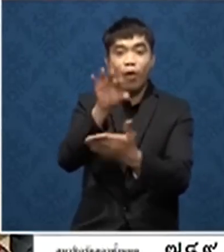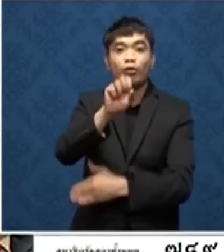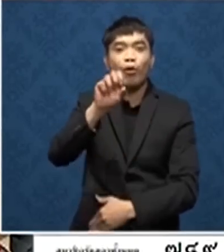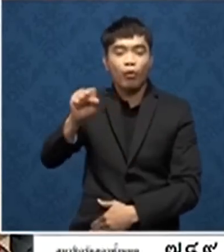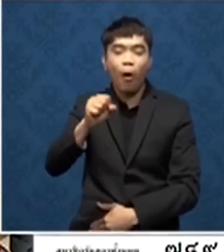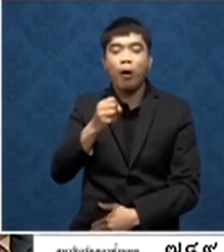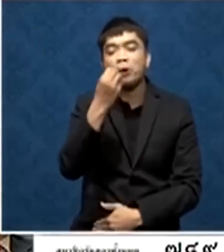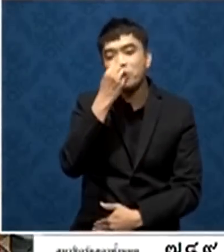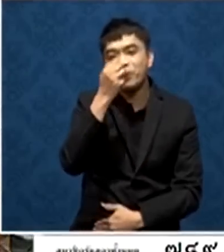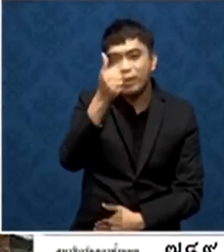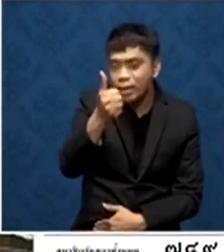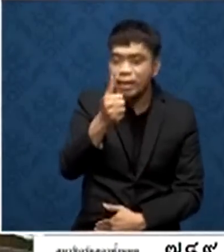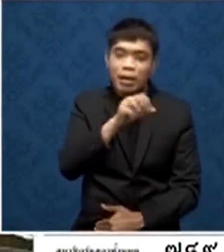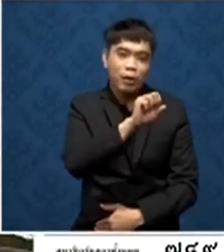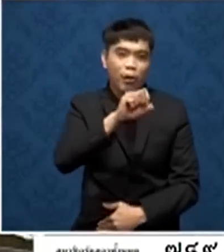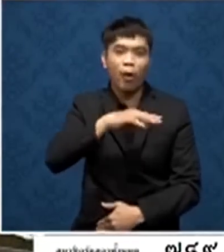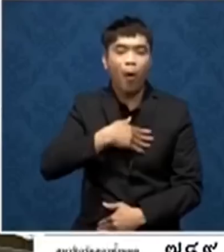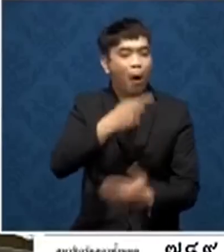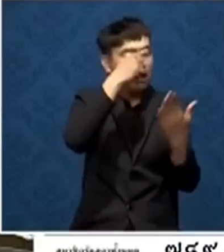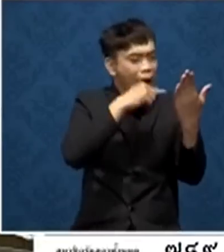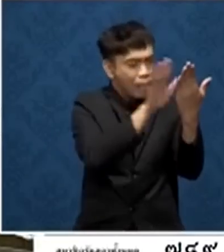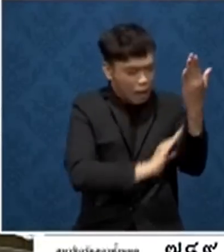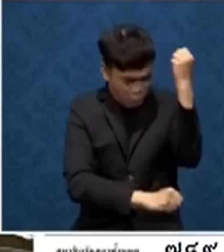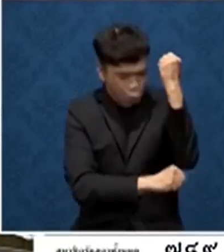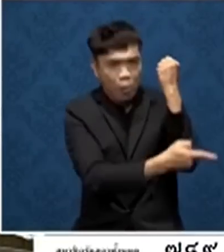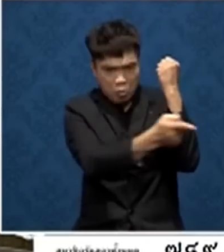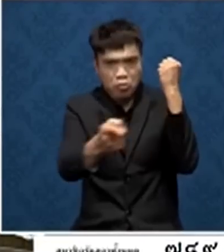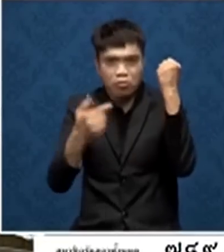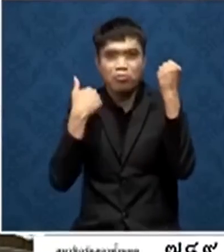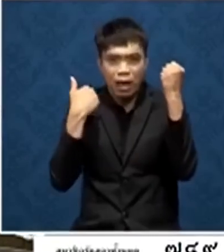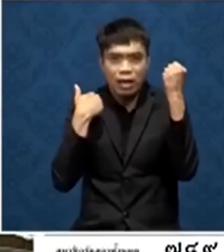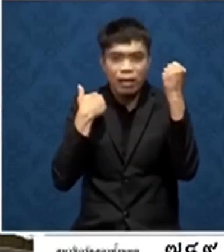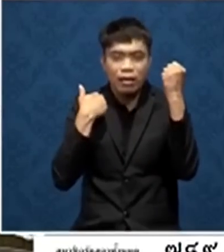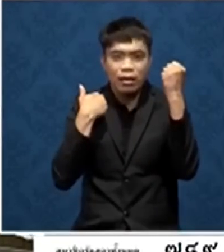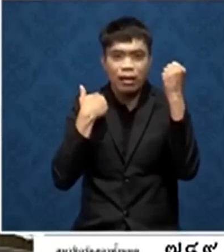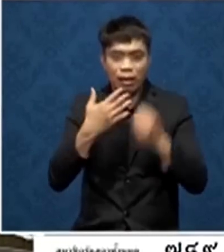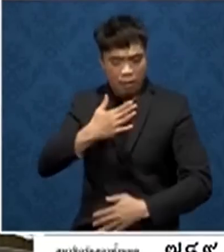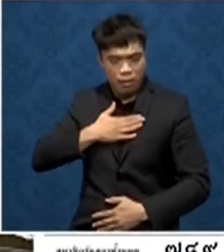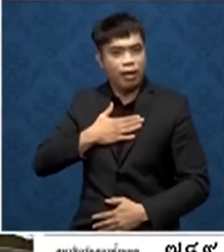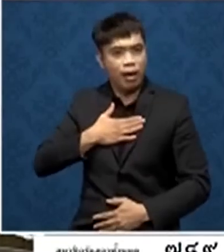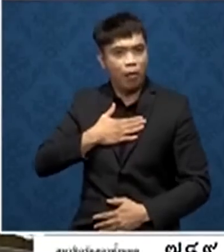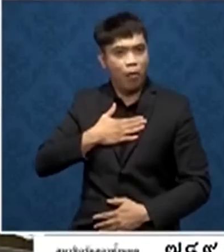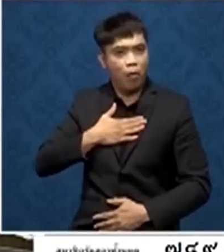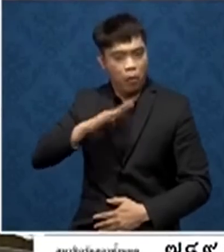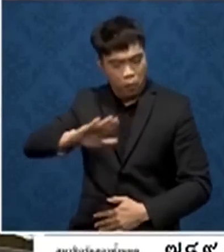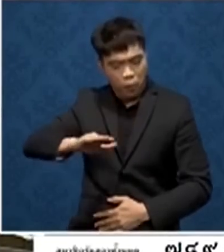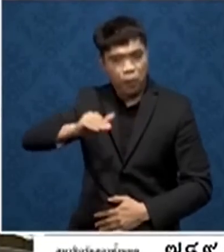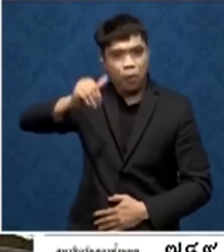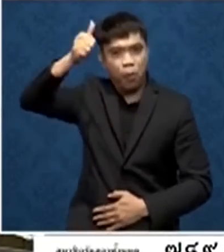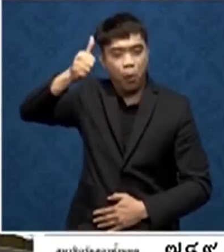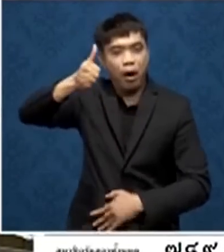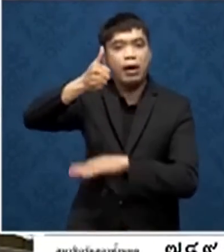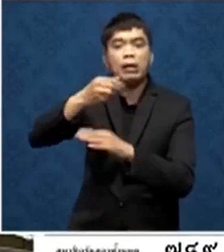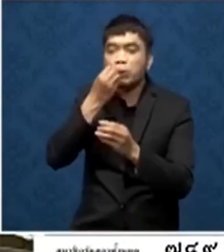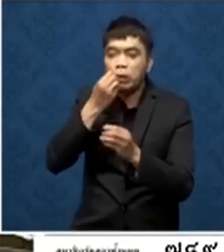กินดีกว่าคนไทยแท้ๆเป็นล้านคนในชาดาเนี่ยดีกว่า